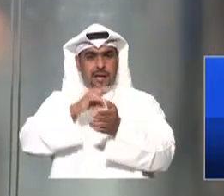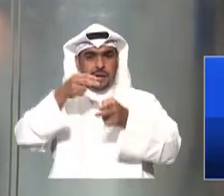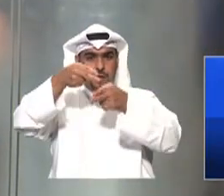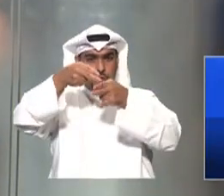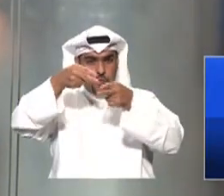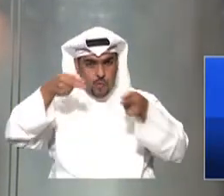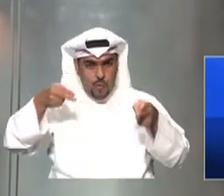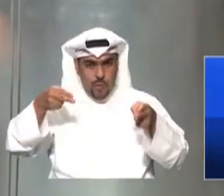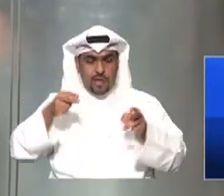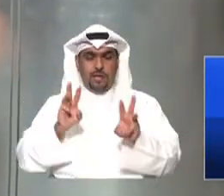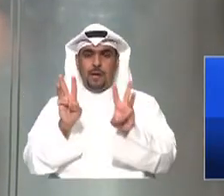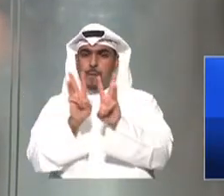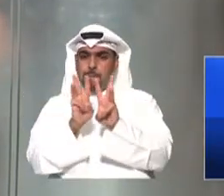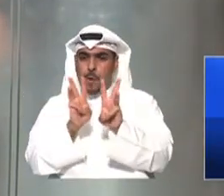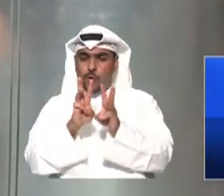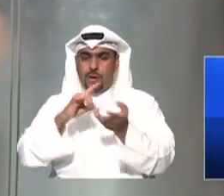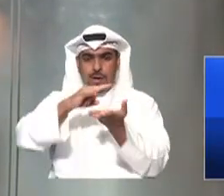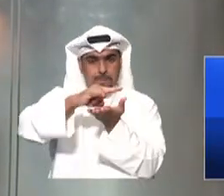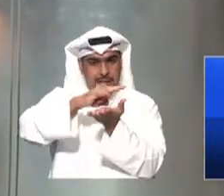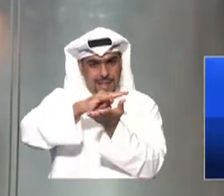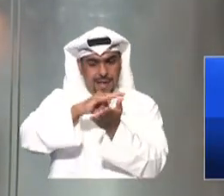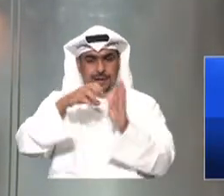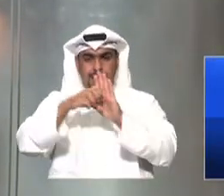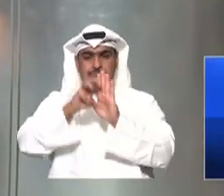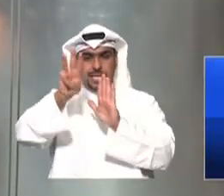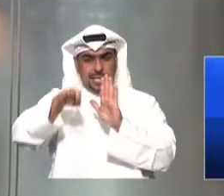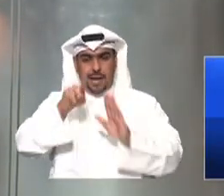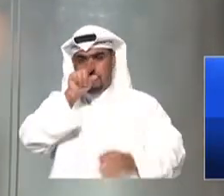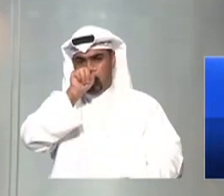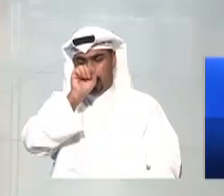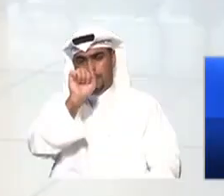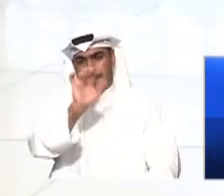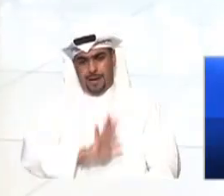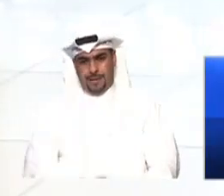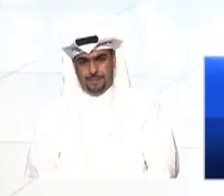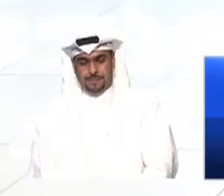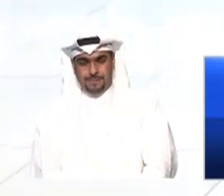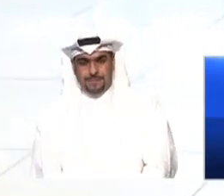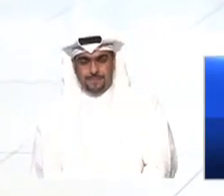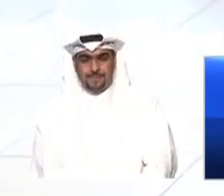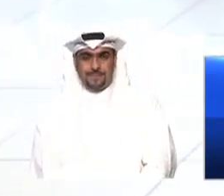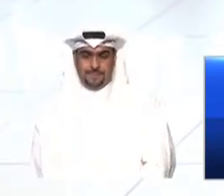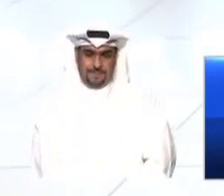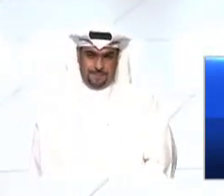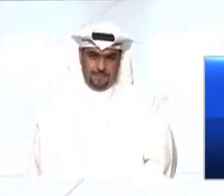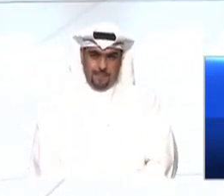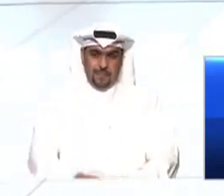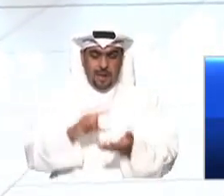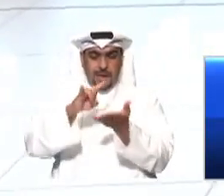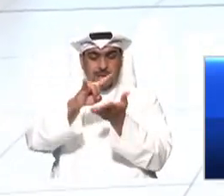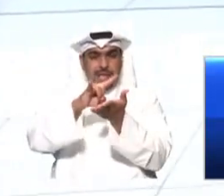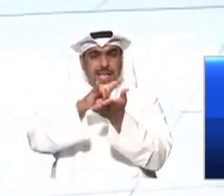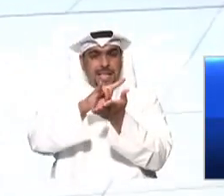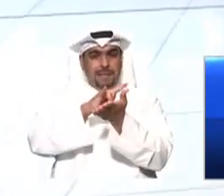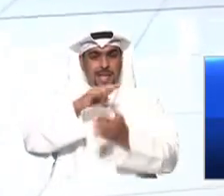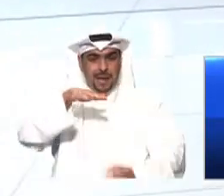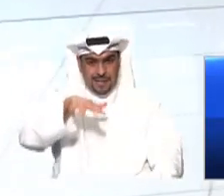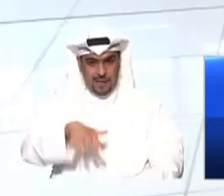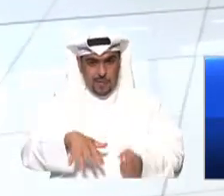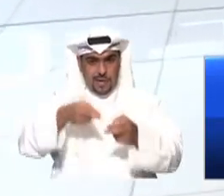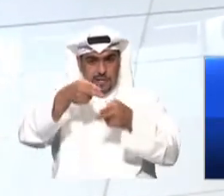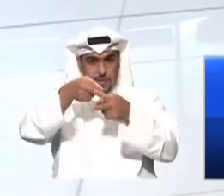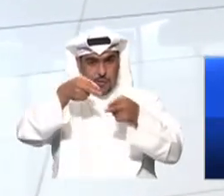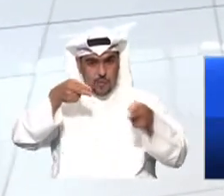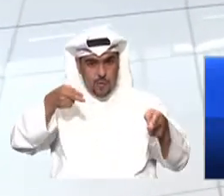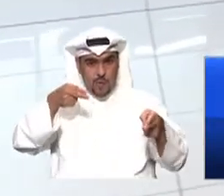الرسمية لاعتماد جميع الإجراءات التشغيلية في جميع الأصعدة. الإدارة العامة للطيران المدني هي جهة